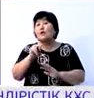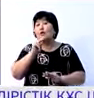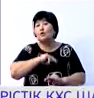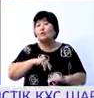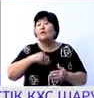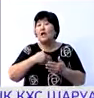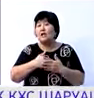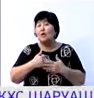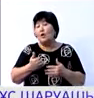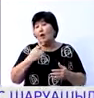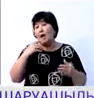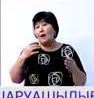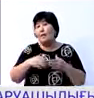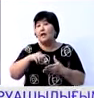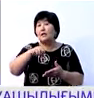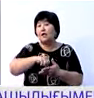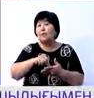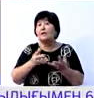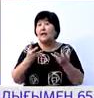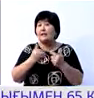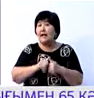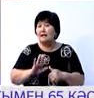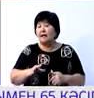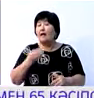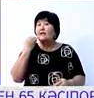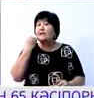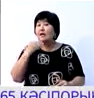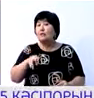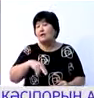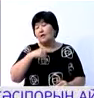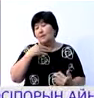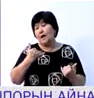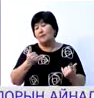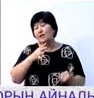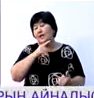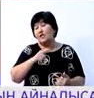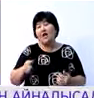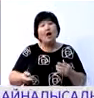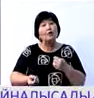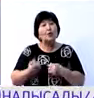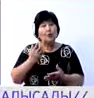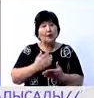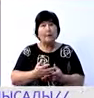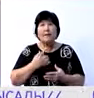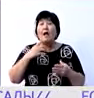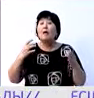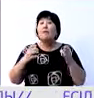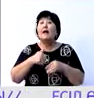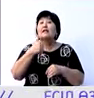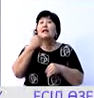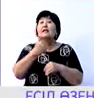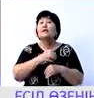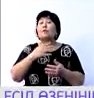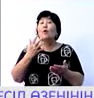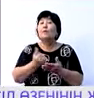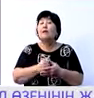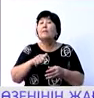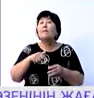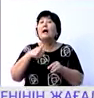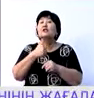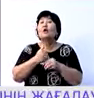жасауда. Яғни партия мүшелерінің санына емес, сапасына мән беретін шақ туды. Партиямыздың негізі болып табылатын бастауыш